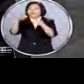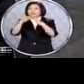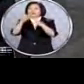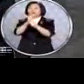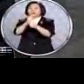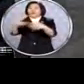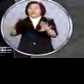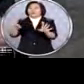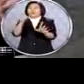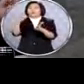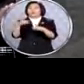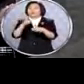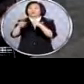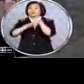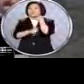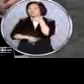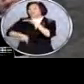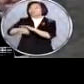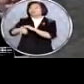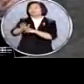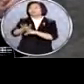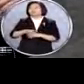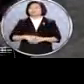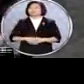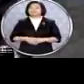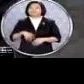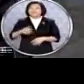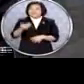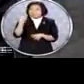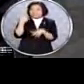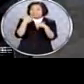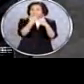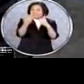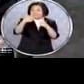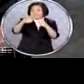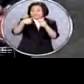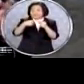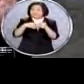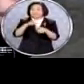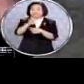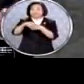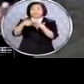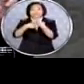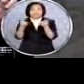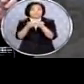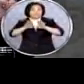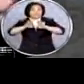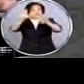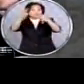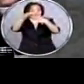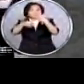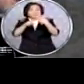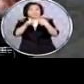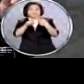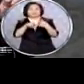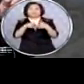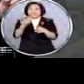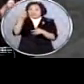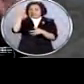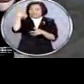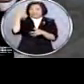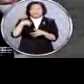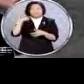况的当中。而事实上是在1999年的时候，农业发展条例当时不应